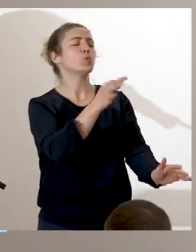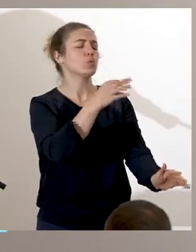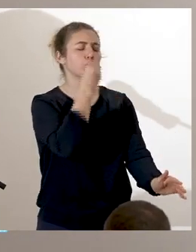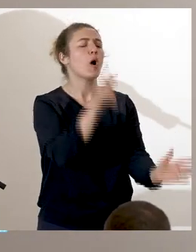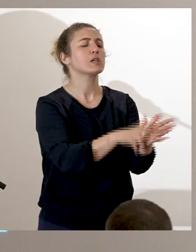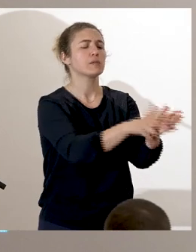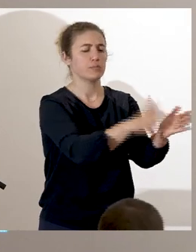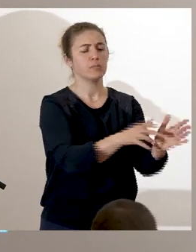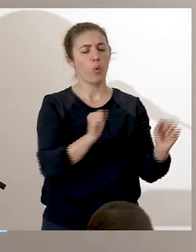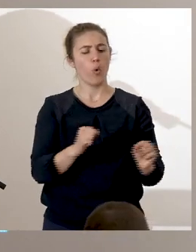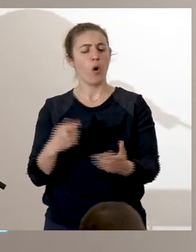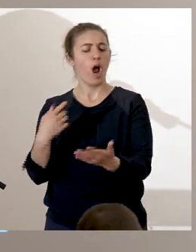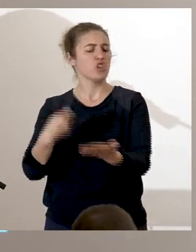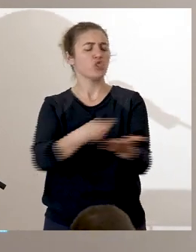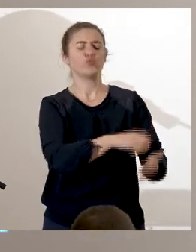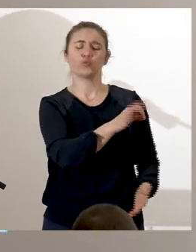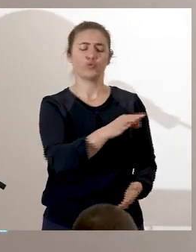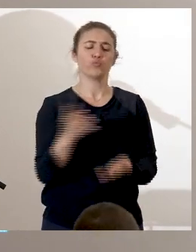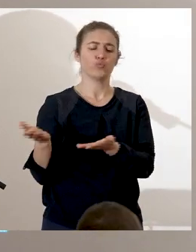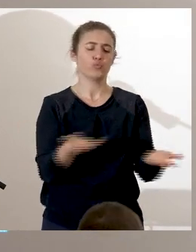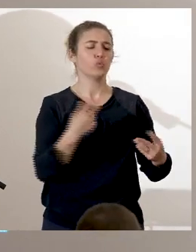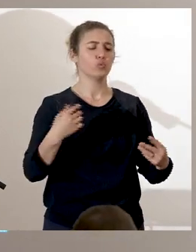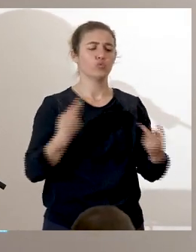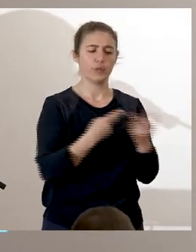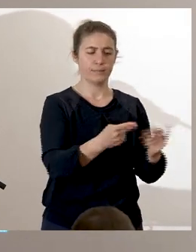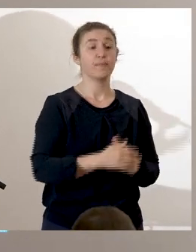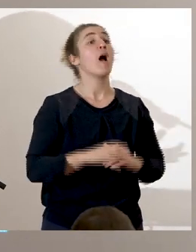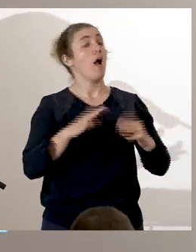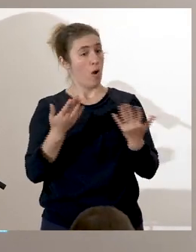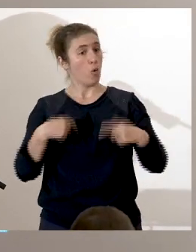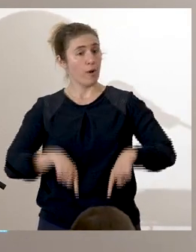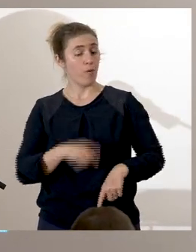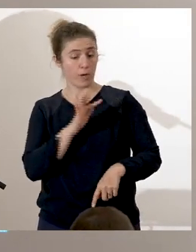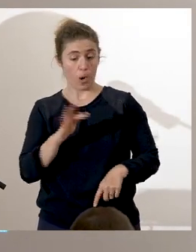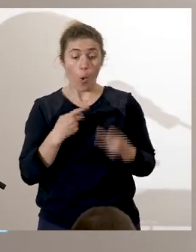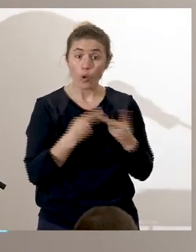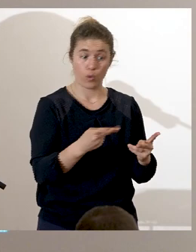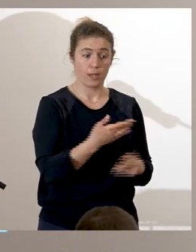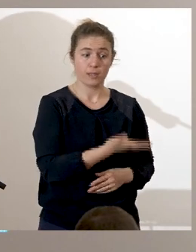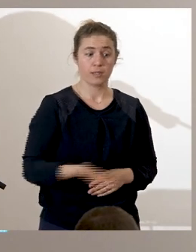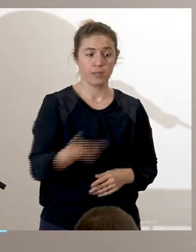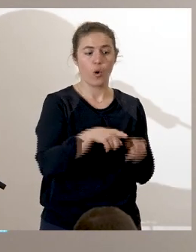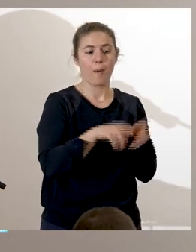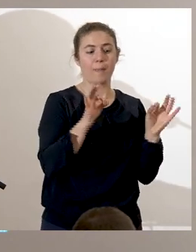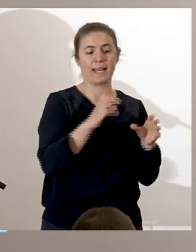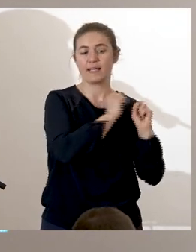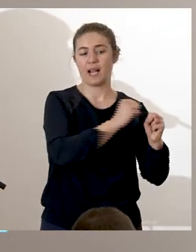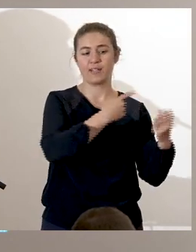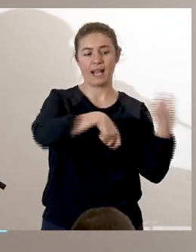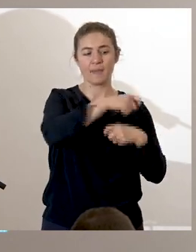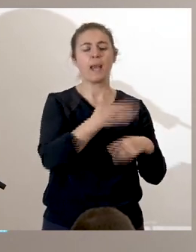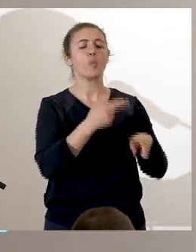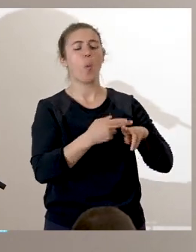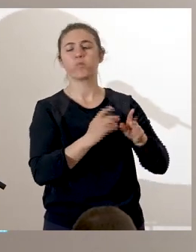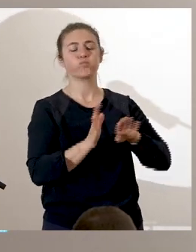le rachat préalable. Le gouvernement français autorise donc une forme de traite qui ne porte pas son nom 40 ans après l'abolition